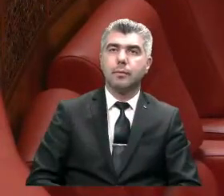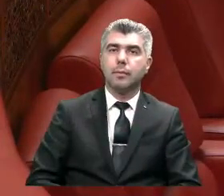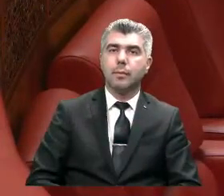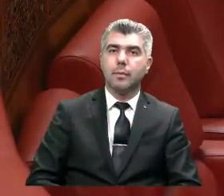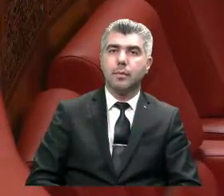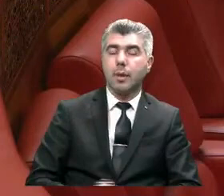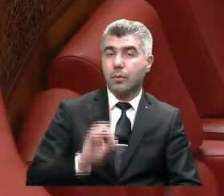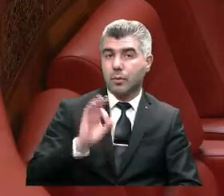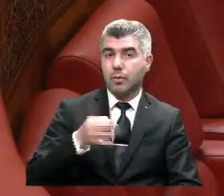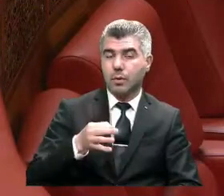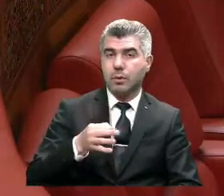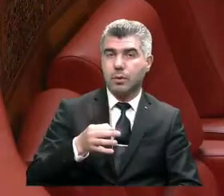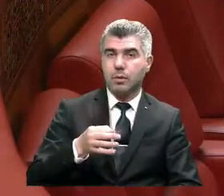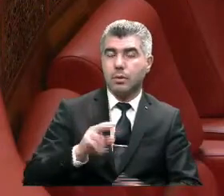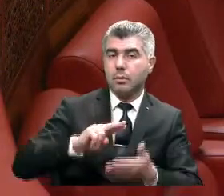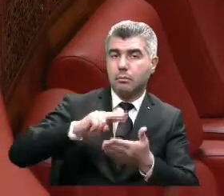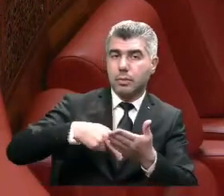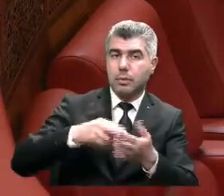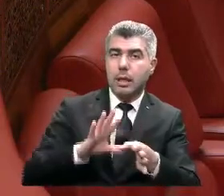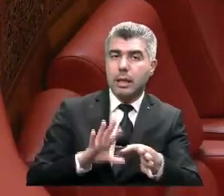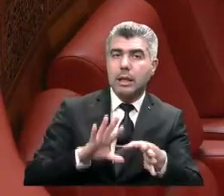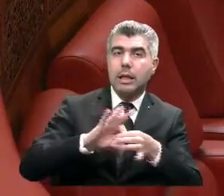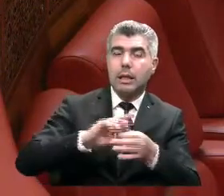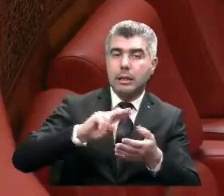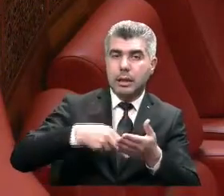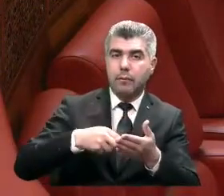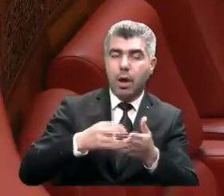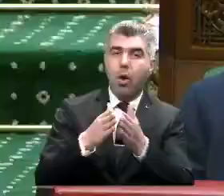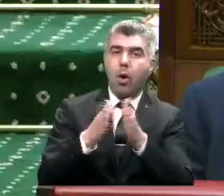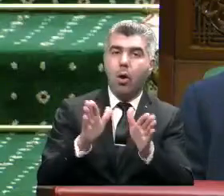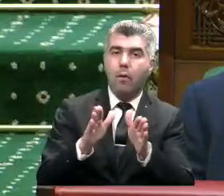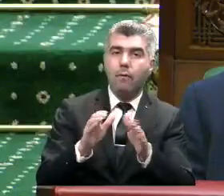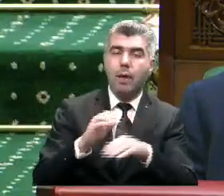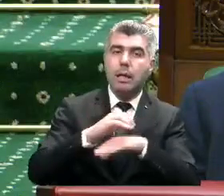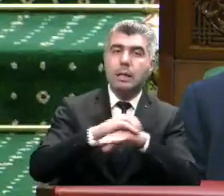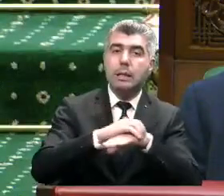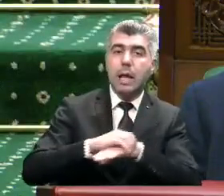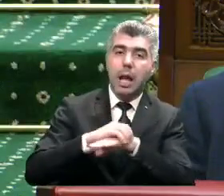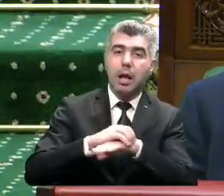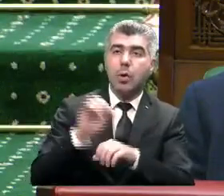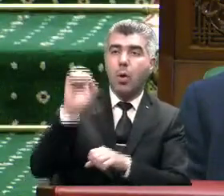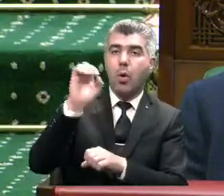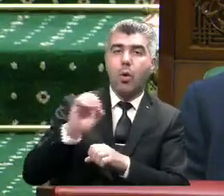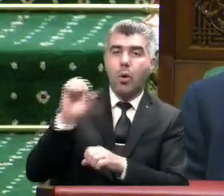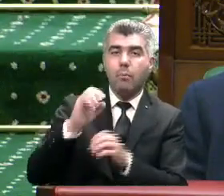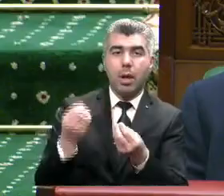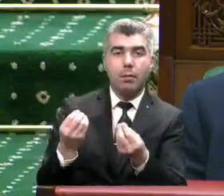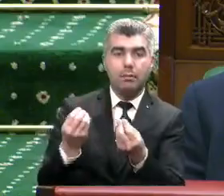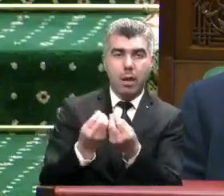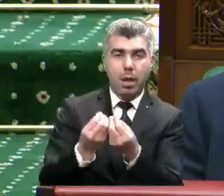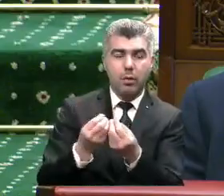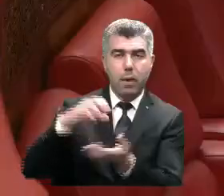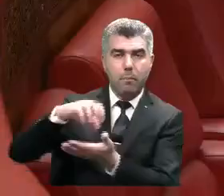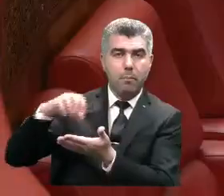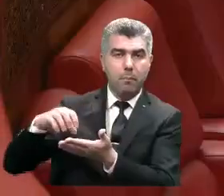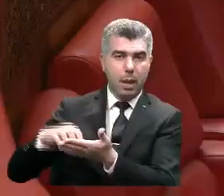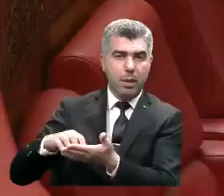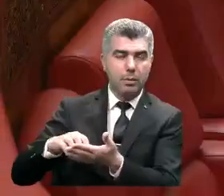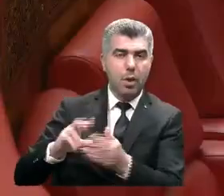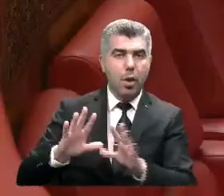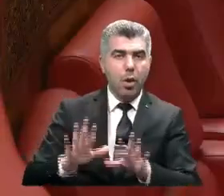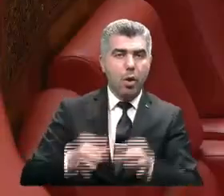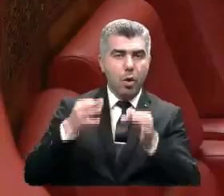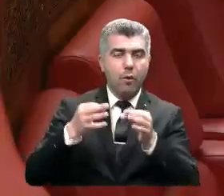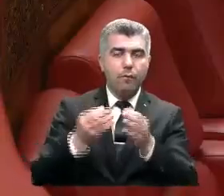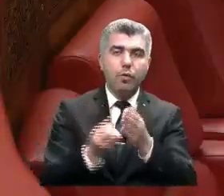الاطار تم التوقيع على اتفاق الاجواء المفتوحه مع الاتحاد الاوروبي وعدد من الدول الاخرى شيء اللي مكن من تنميه عروض النقل